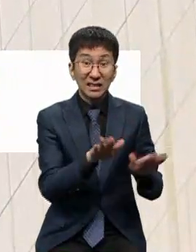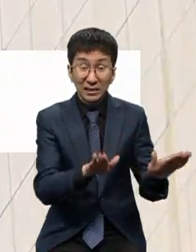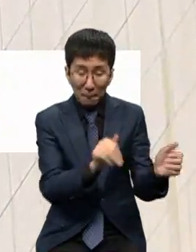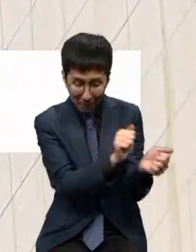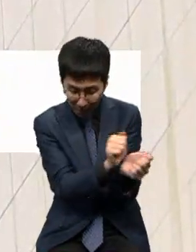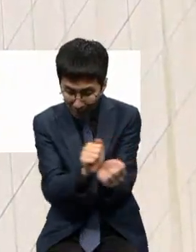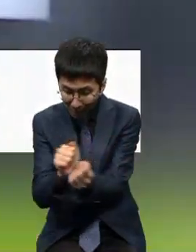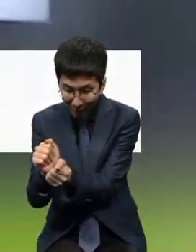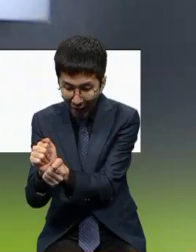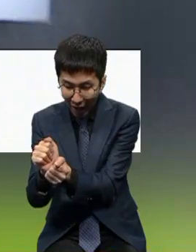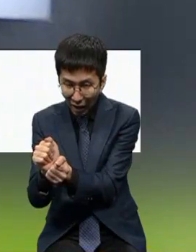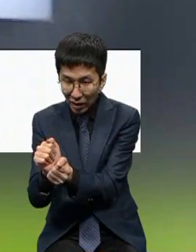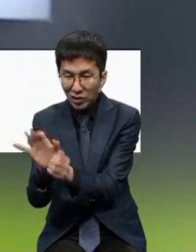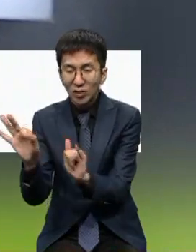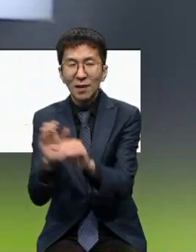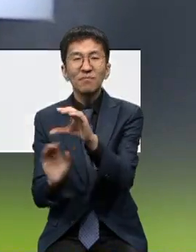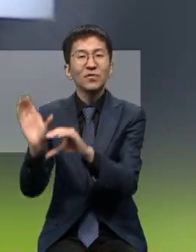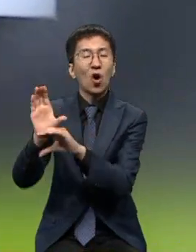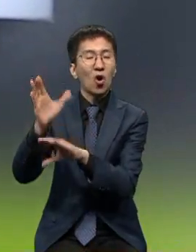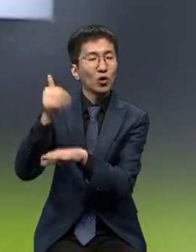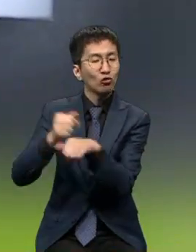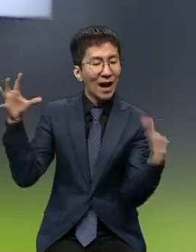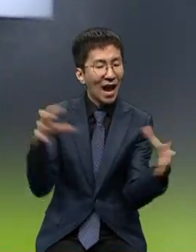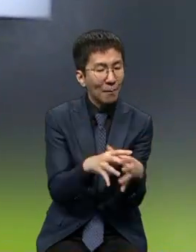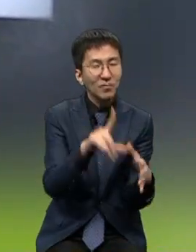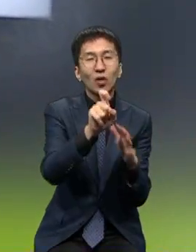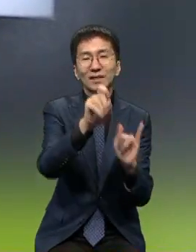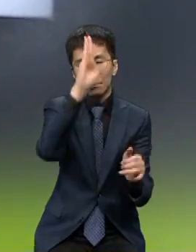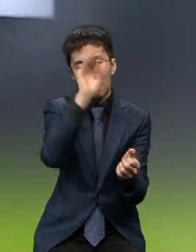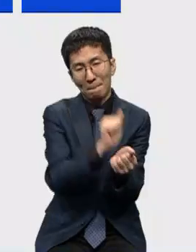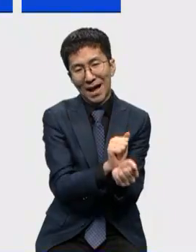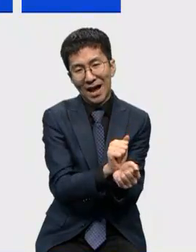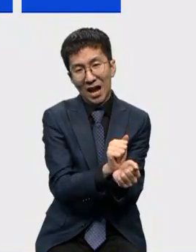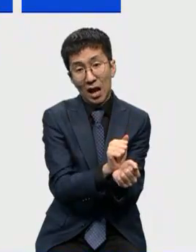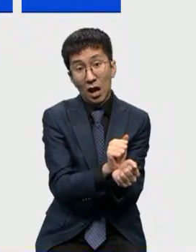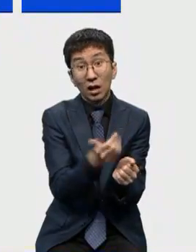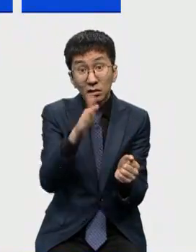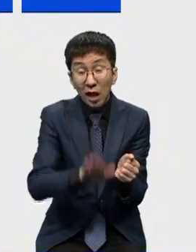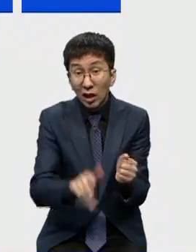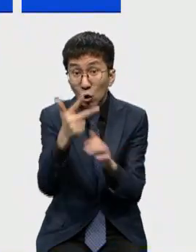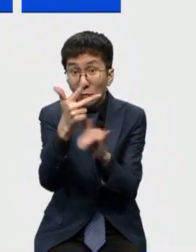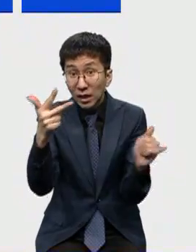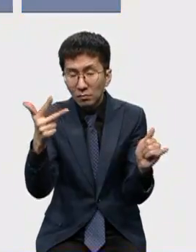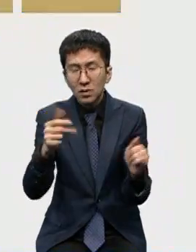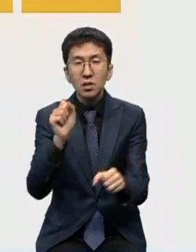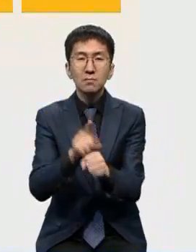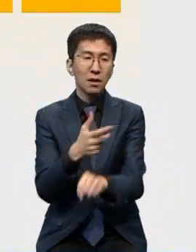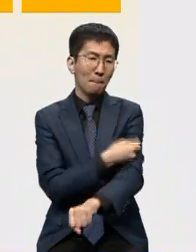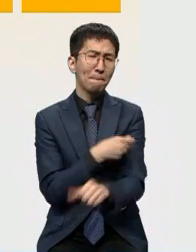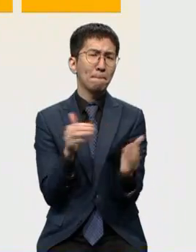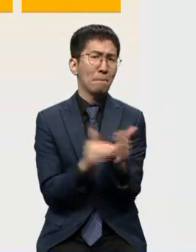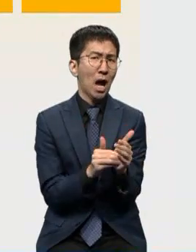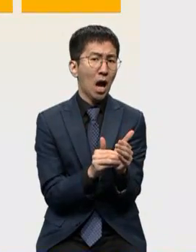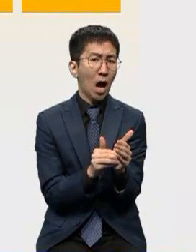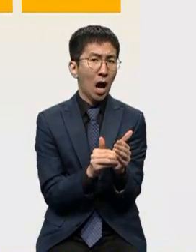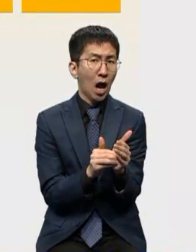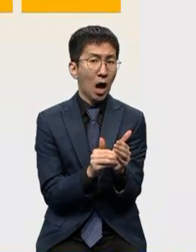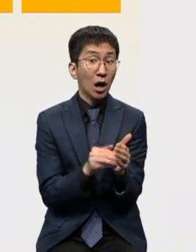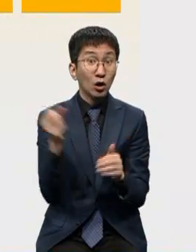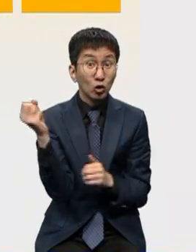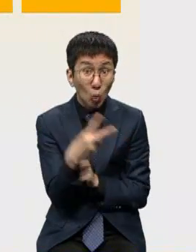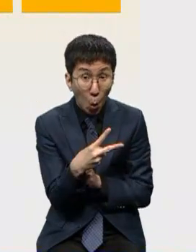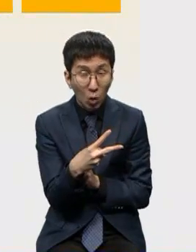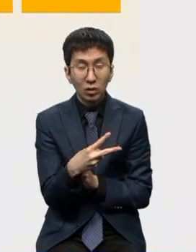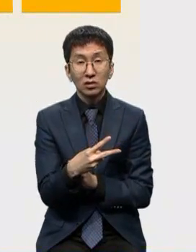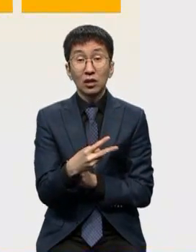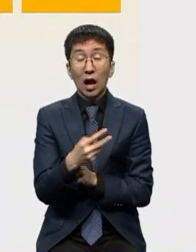환자와 종사자 10명이 추가 감염됐습니다. 확진자 중 7명은 백신을 맞았고 이 중 6명은